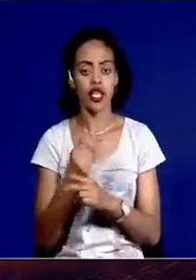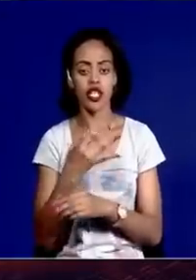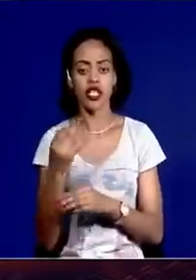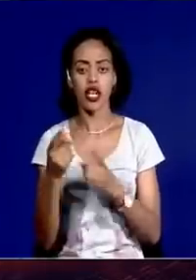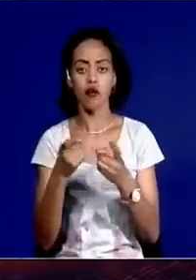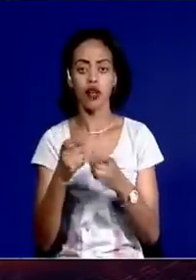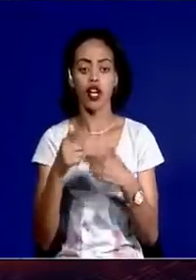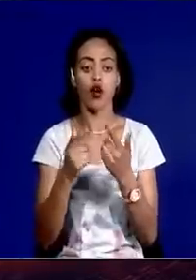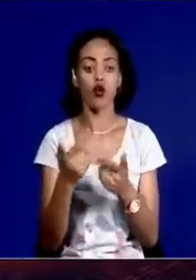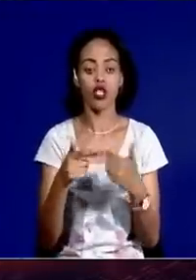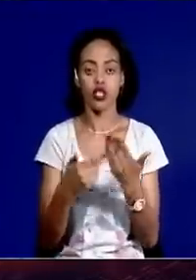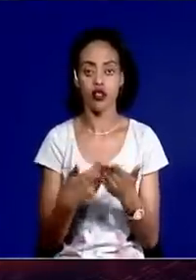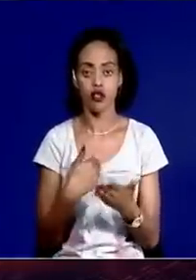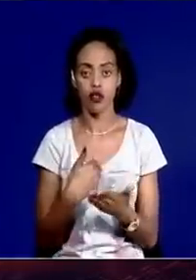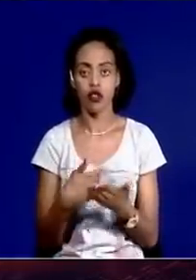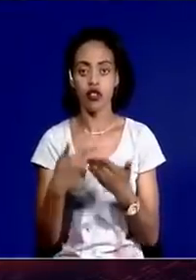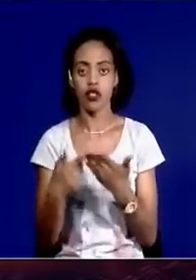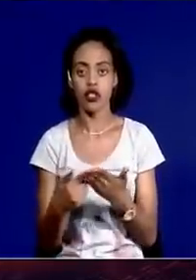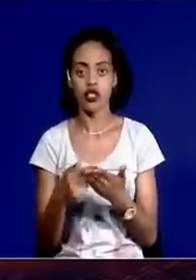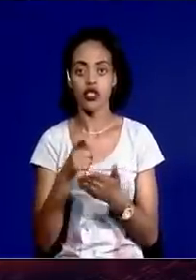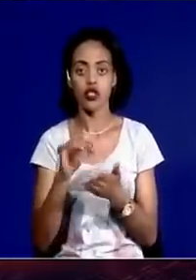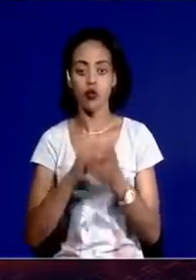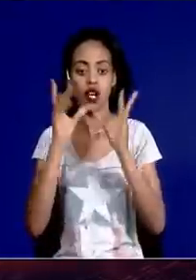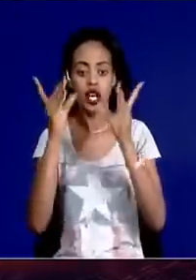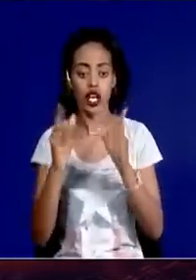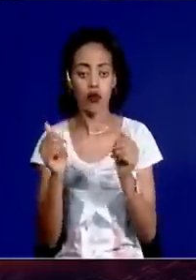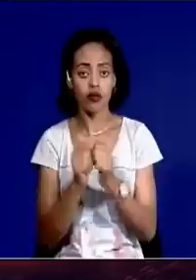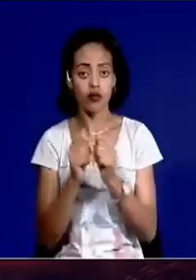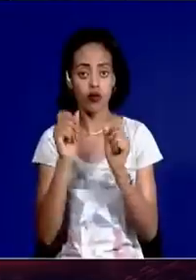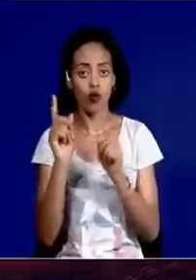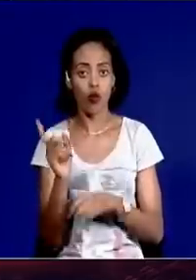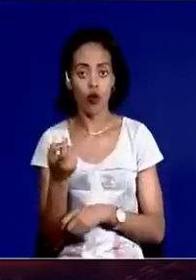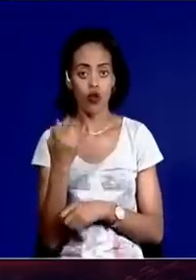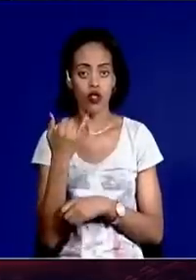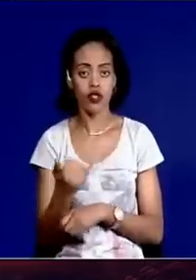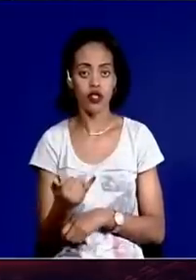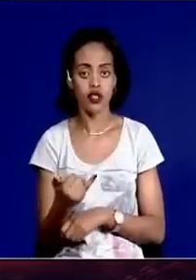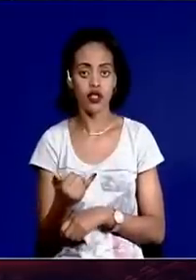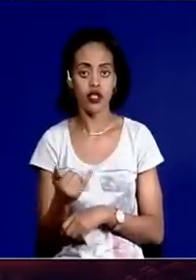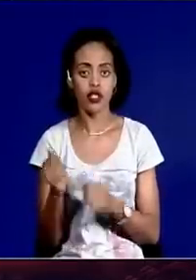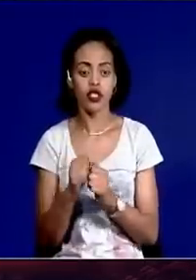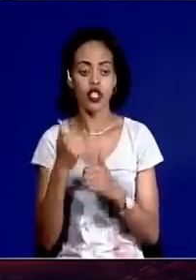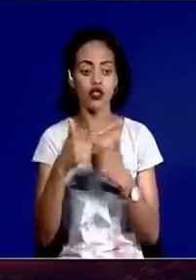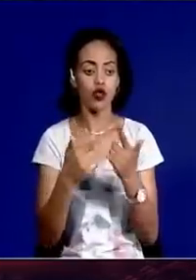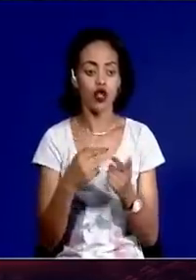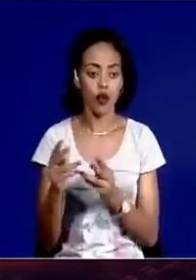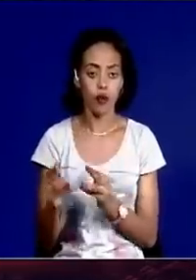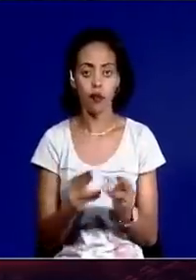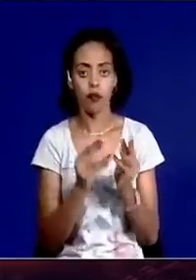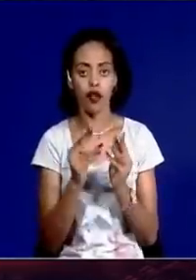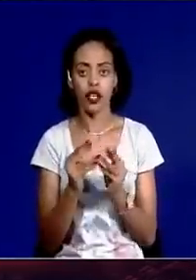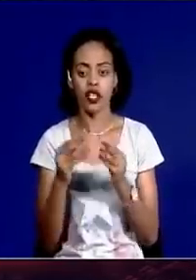ናኾነ ይኸድ ስለ ዘሎ ምስቲ ከዚ ድማ ናይ ክረምቲ ወቅቲ ምስቲ ምዃኑ እቲ ውሕጅ ዝኸደሉ መንገዲ ኢት